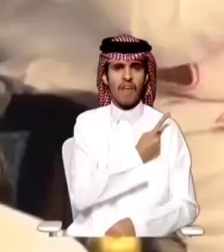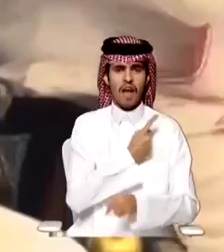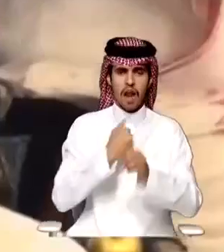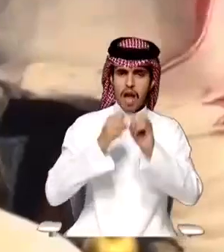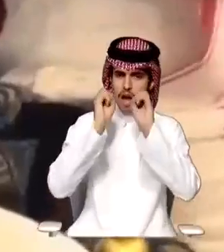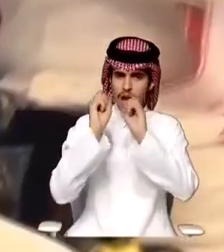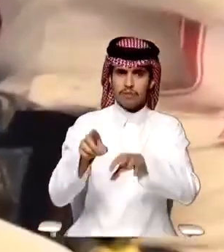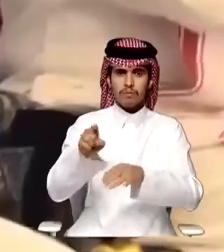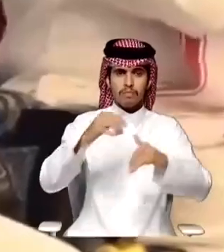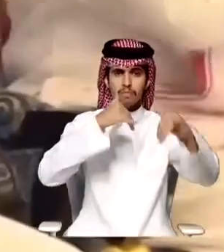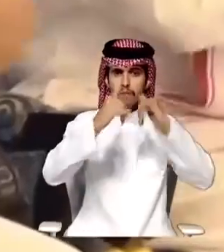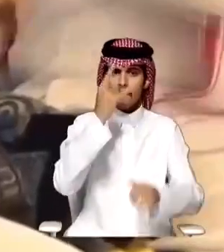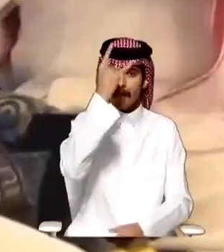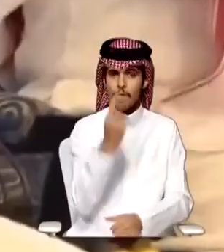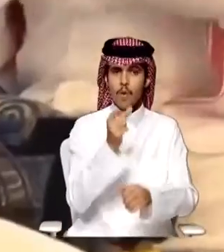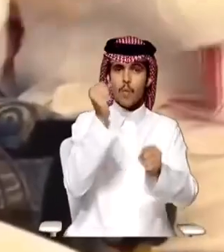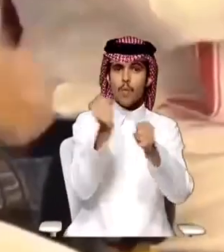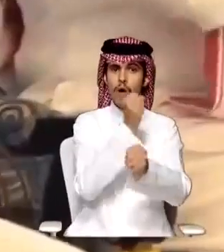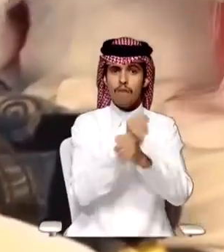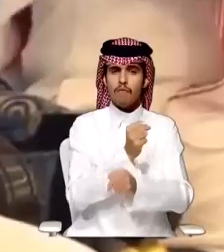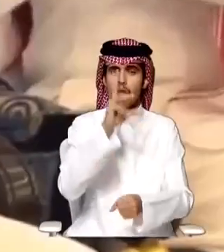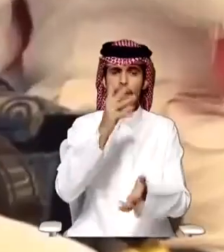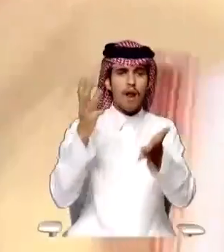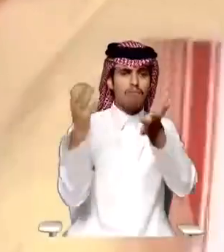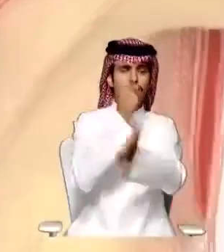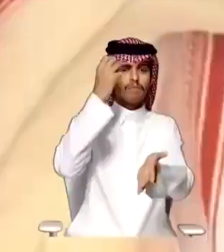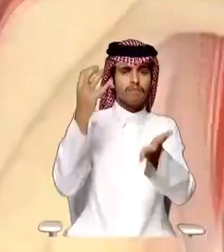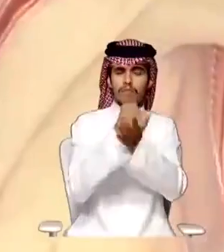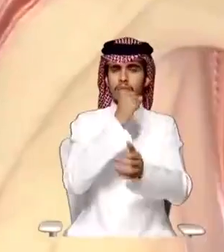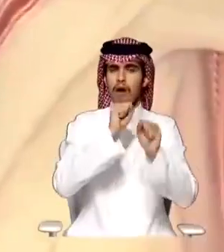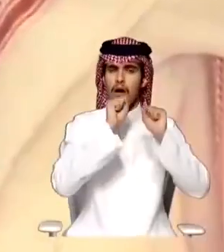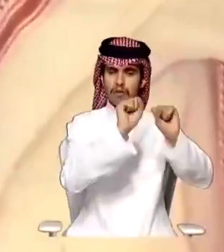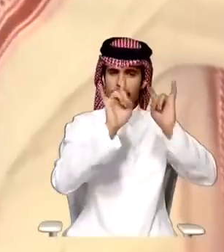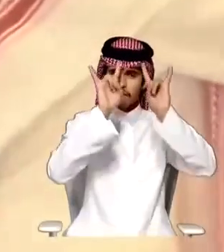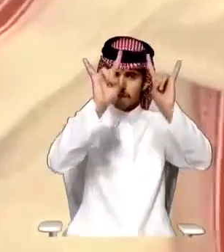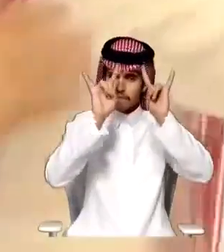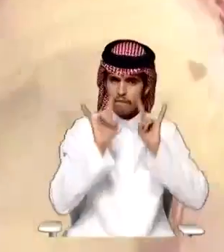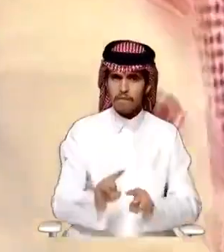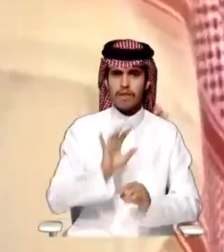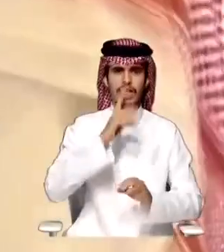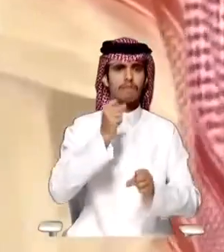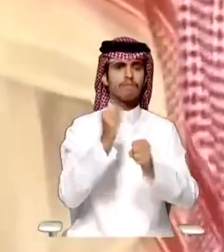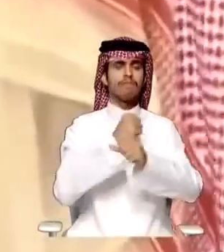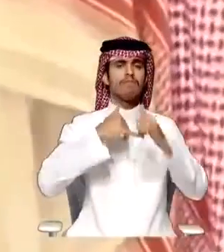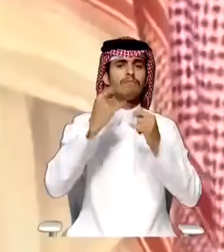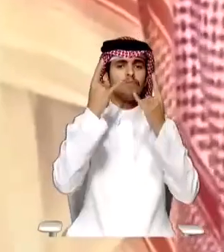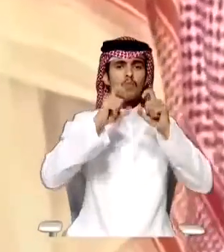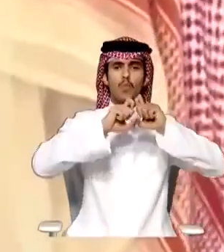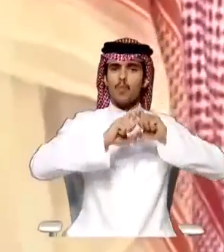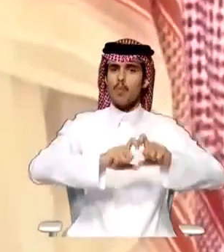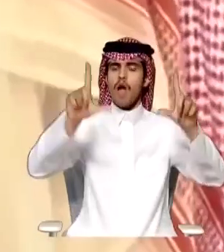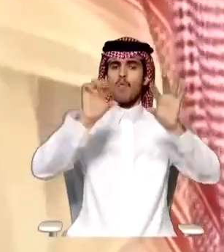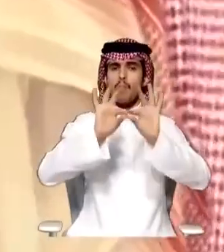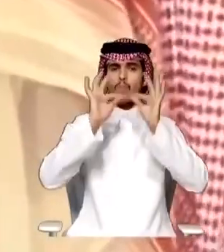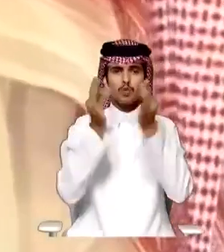مسارهم الوظيفي وحقق كلا منهم ذاته وزادت دافعيته نحو محيطه ومجتمعه